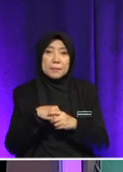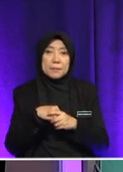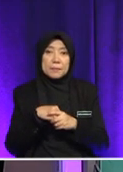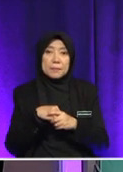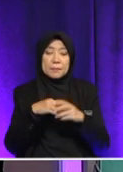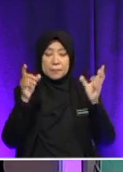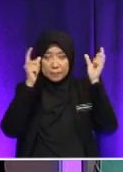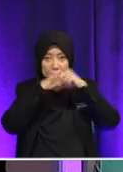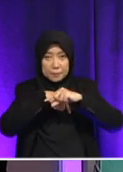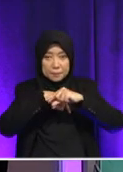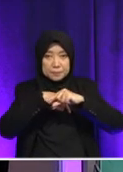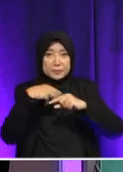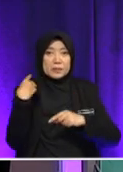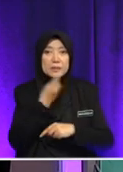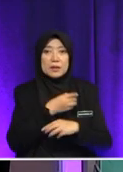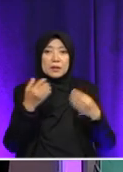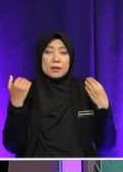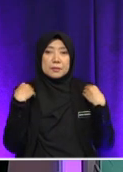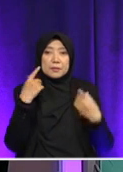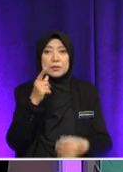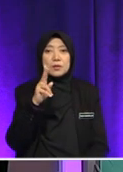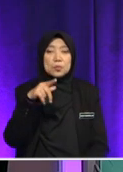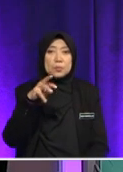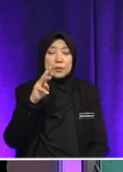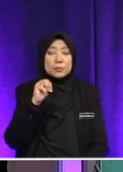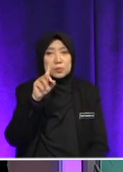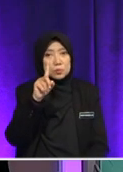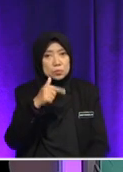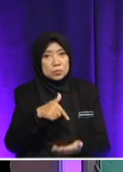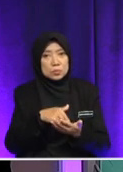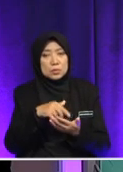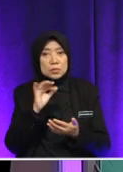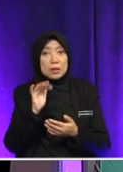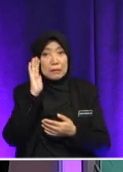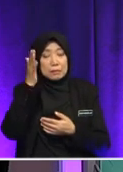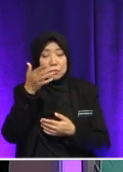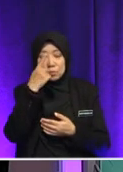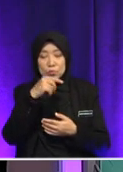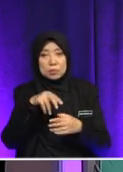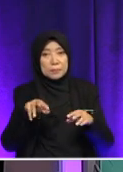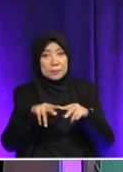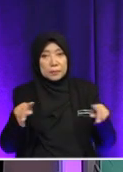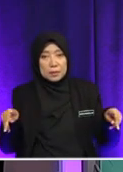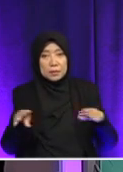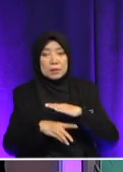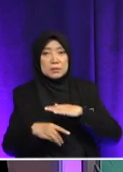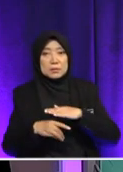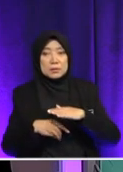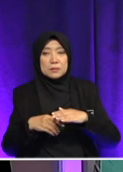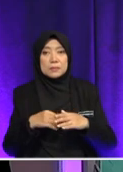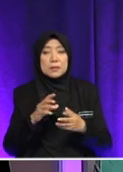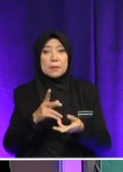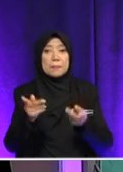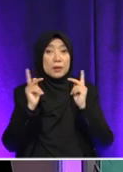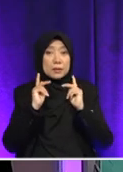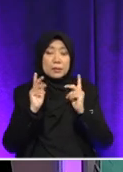malak Oke kita ada kupreme 1 klorida yang akan memancingkan untuk cermin ini